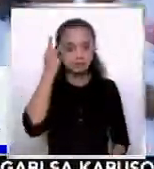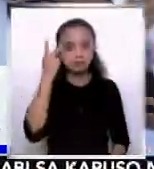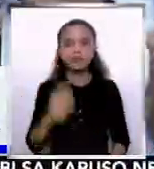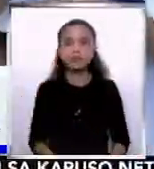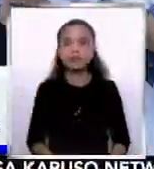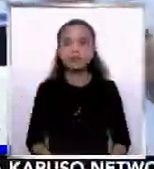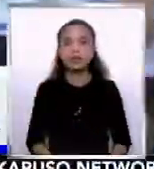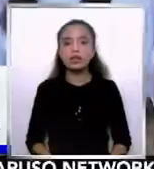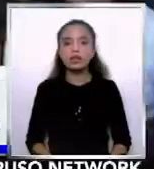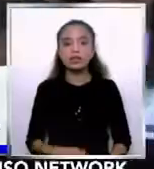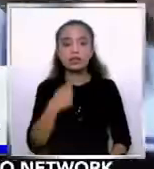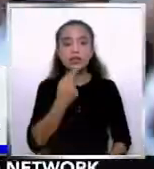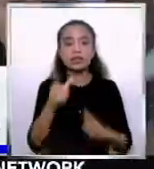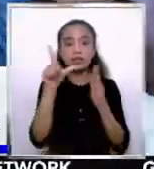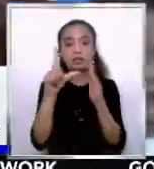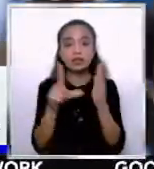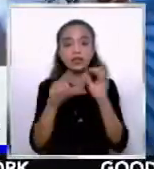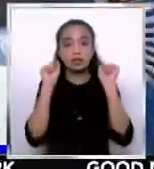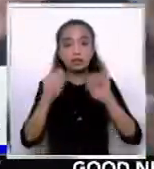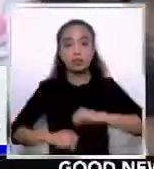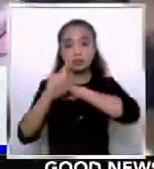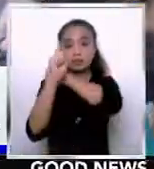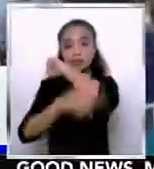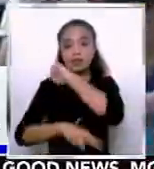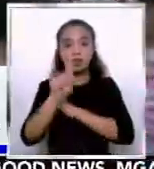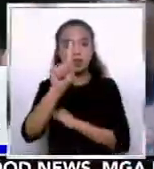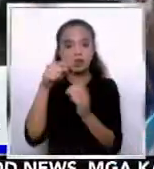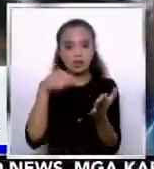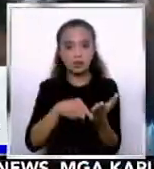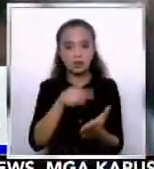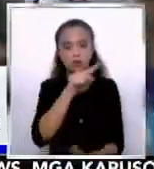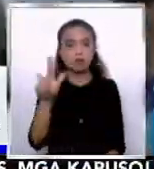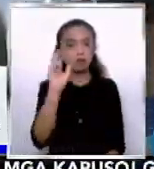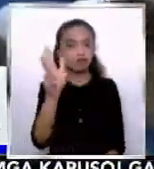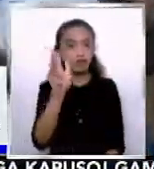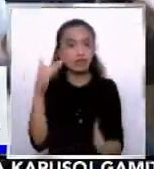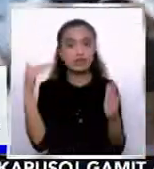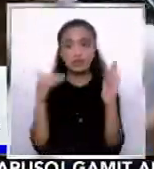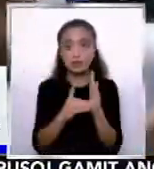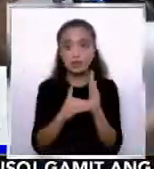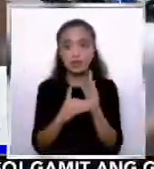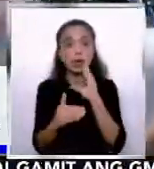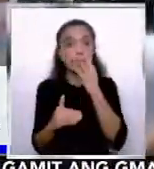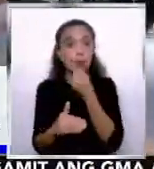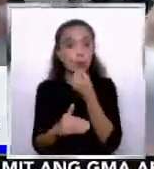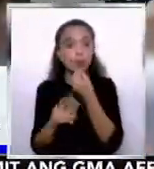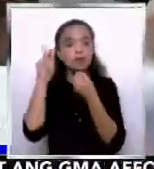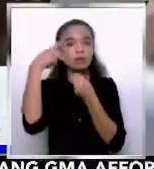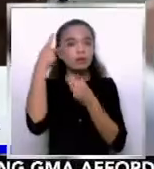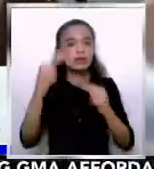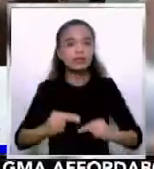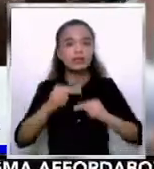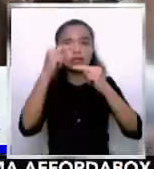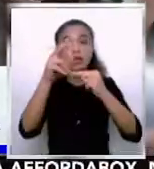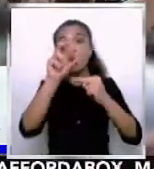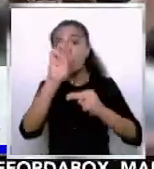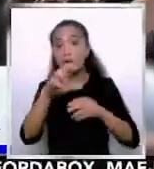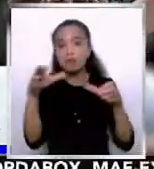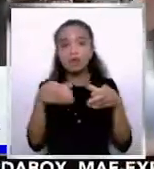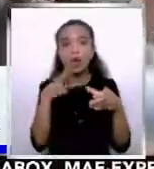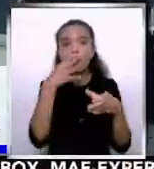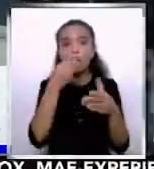Act, maaaring pagmultahin ng 1,000 pesos hanggang 30,000 pesos ang kandidato o political party na hindi maghahain ng